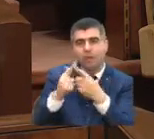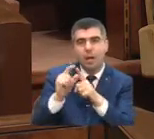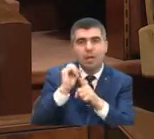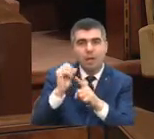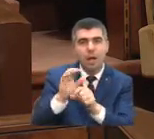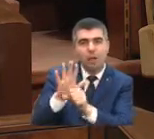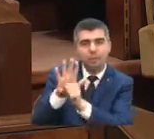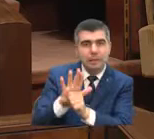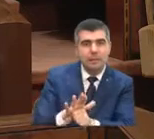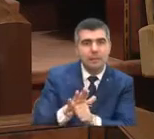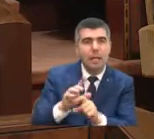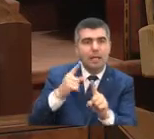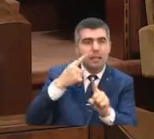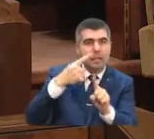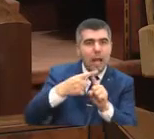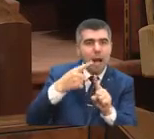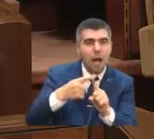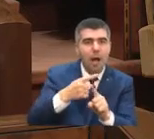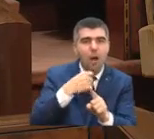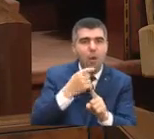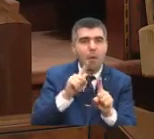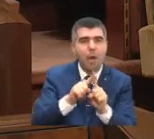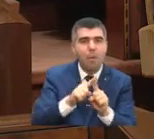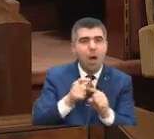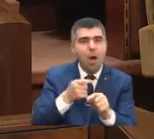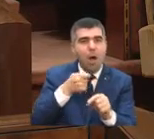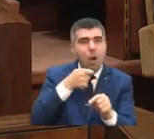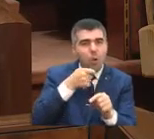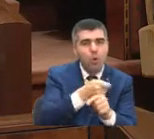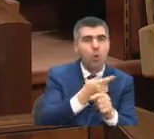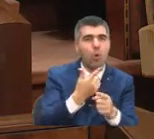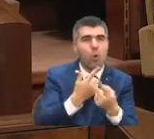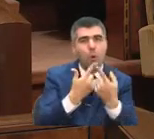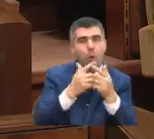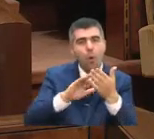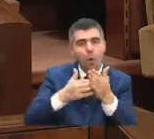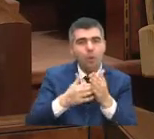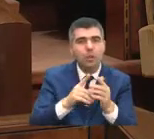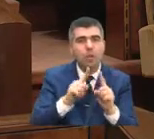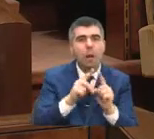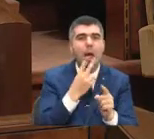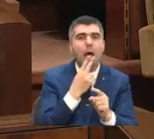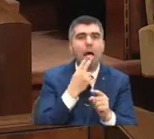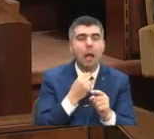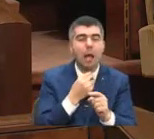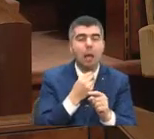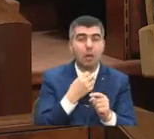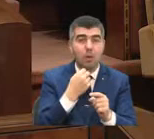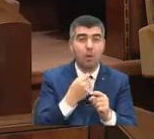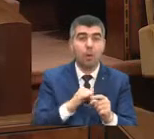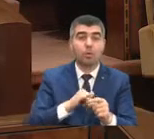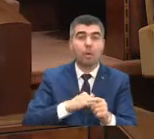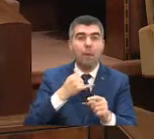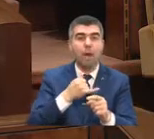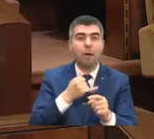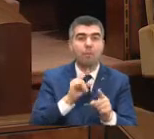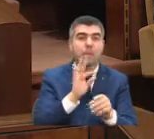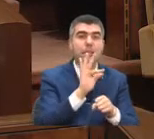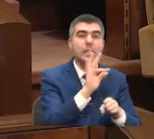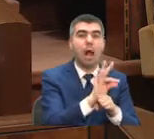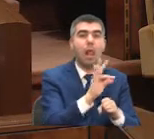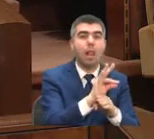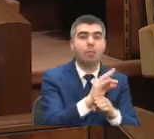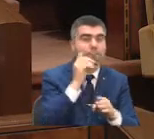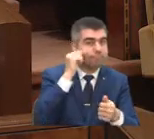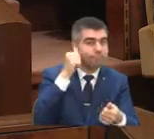الجاهزه اللي جايه من مجموعه ديال الفئات الذين يستغلون الدين من اجل التغرير بالشباب والدفع به الى التطرف. وهنا